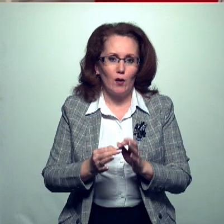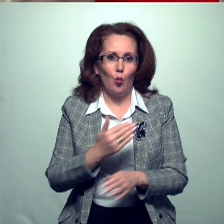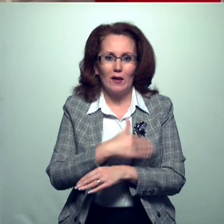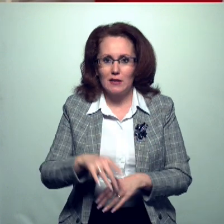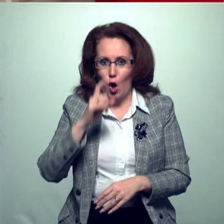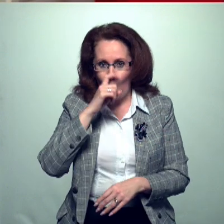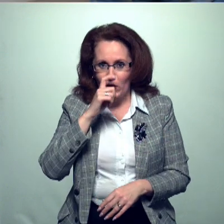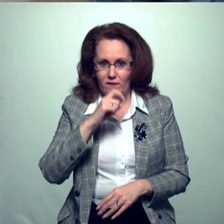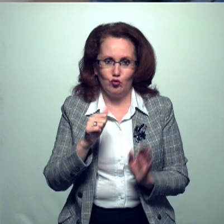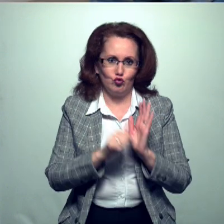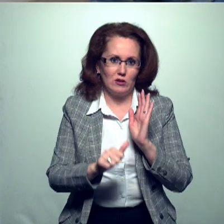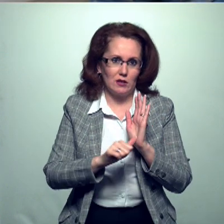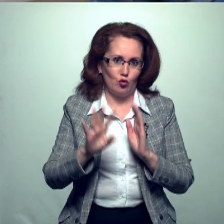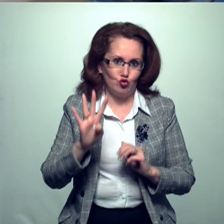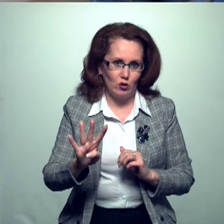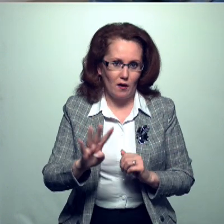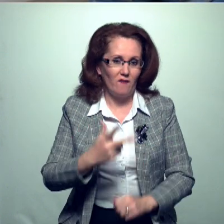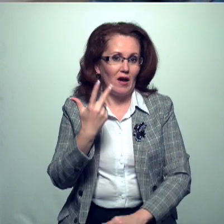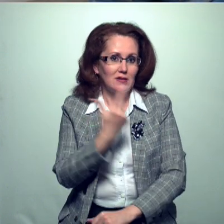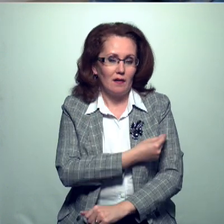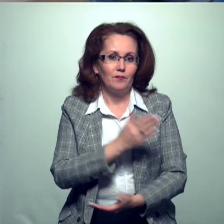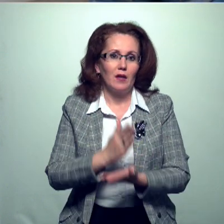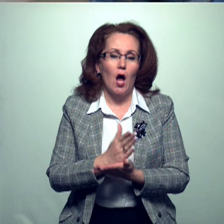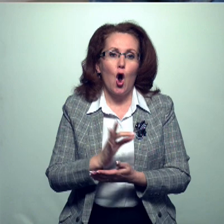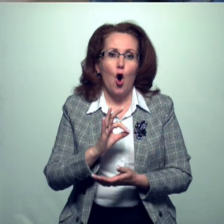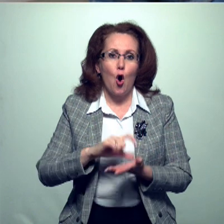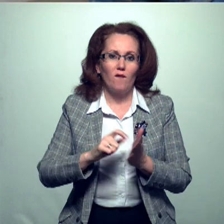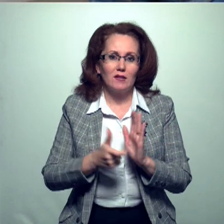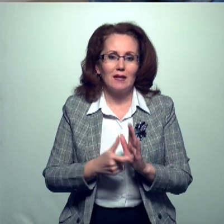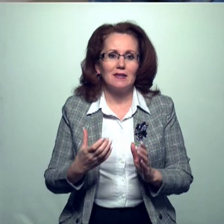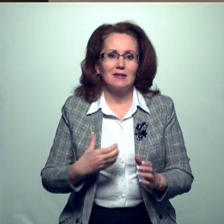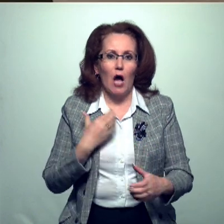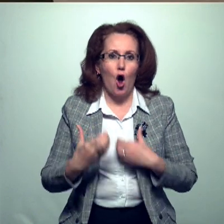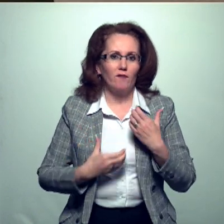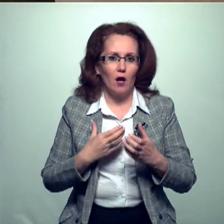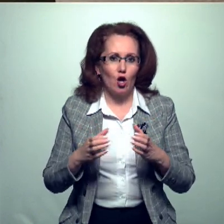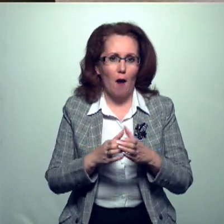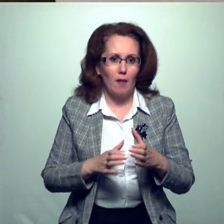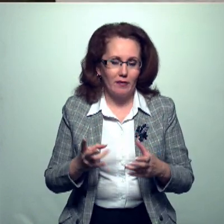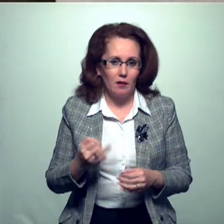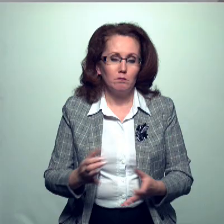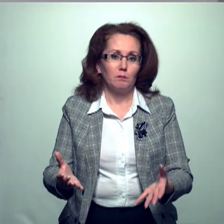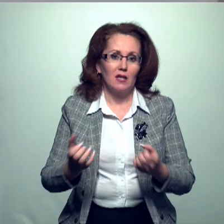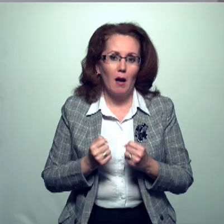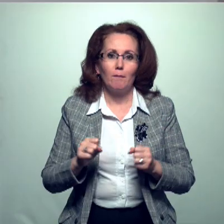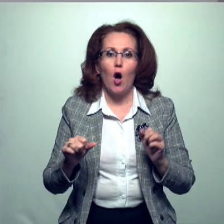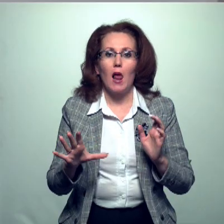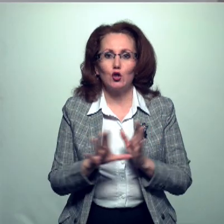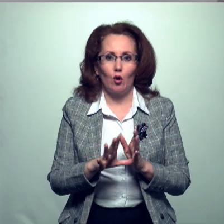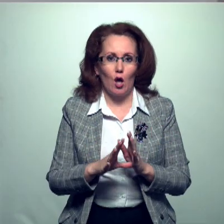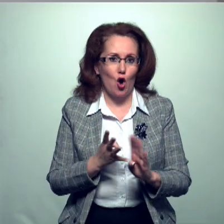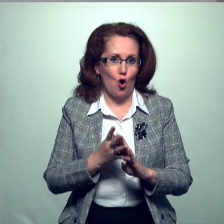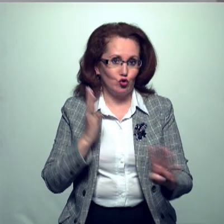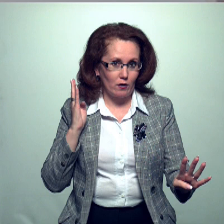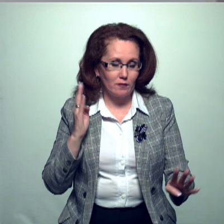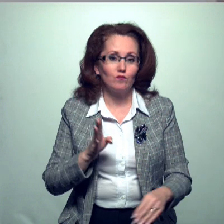Горького, 64. Пункт вакцинации расположился в офисе одной из страховых компаний. Пациентов принимают по электронной очереди.